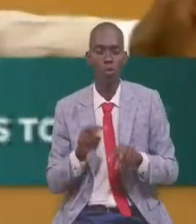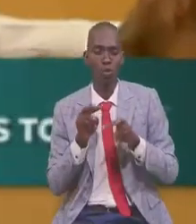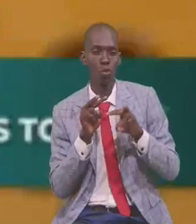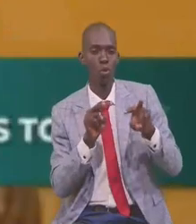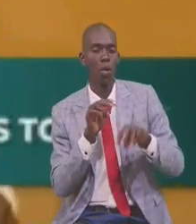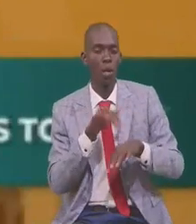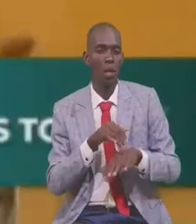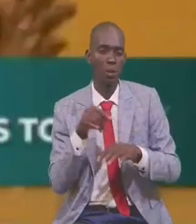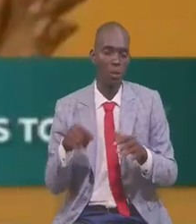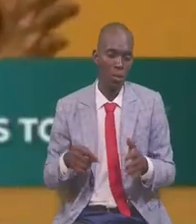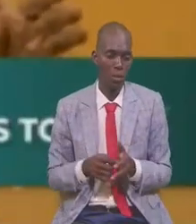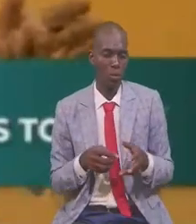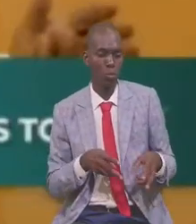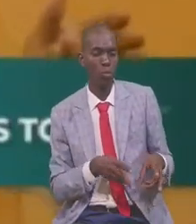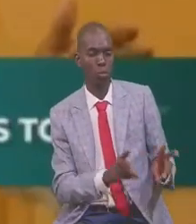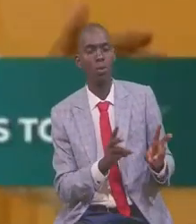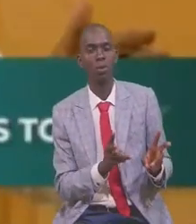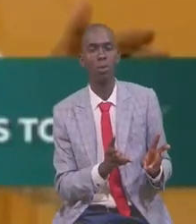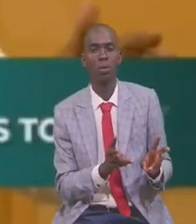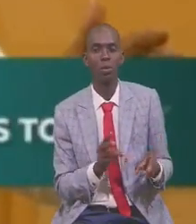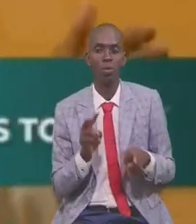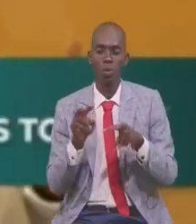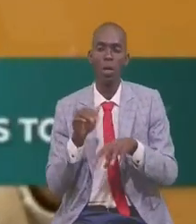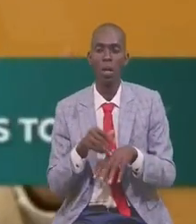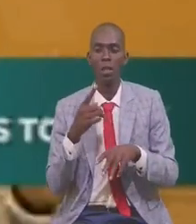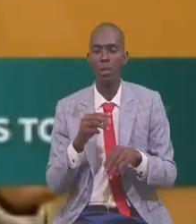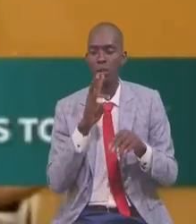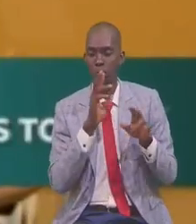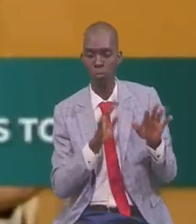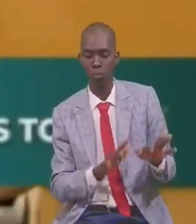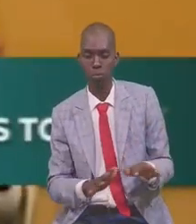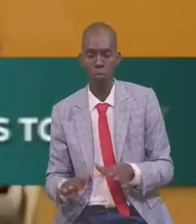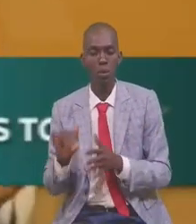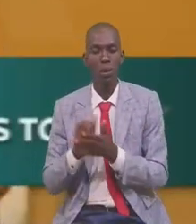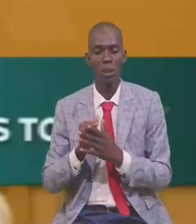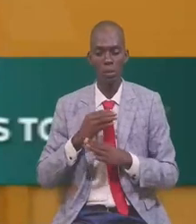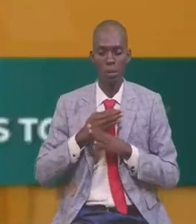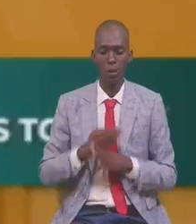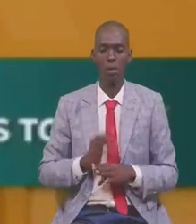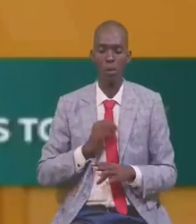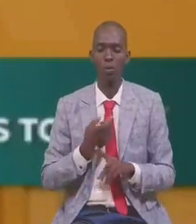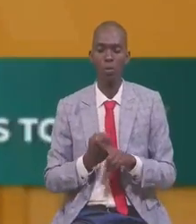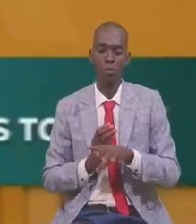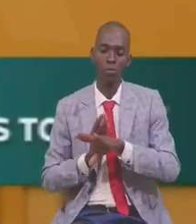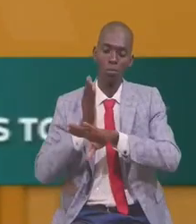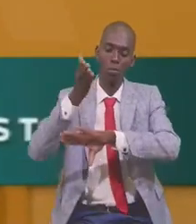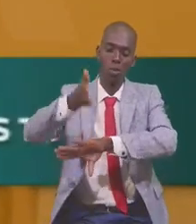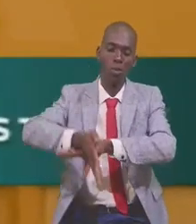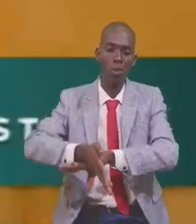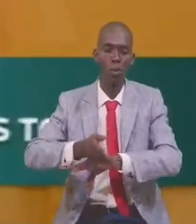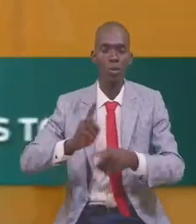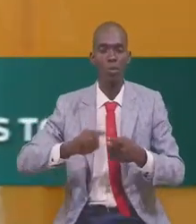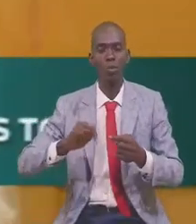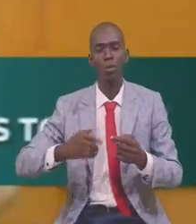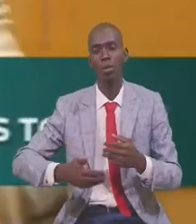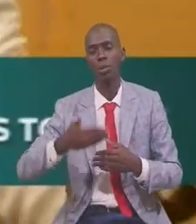chemin, regarder la rivière qui nous empêche de traverser la rivière pour passer